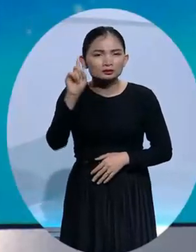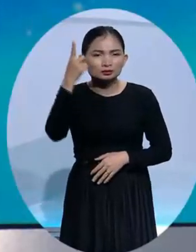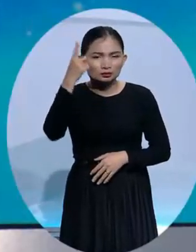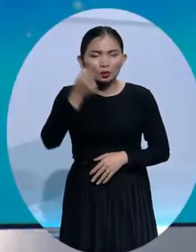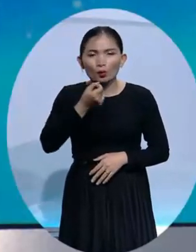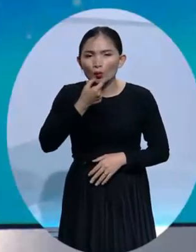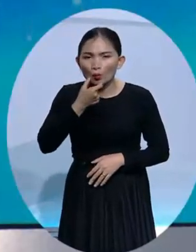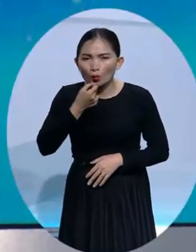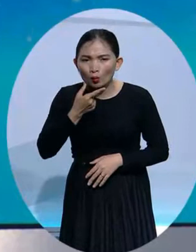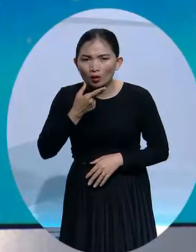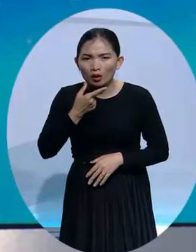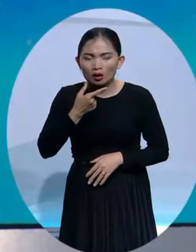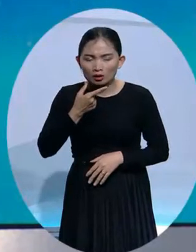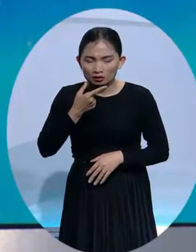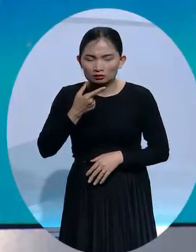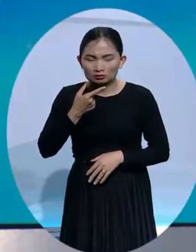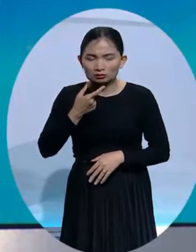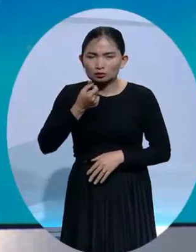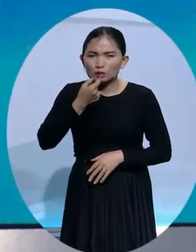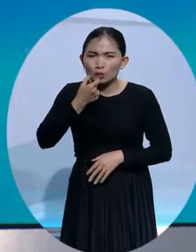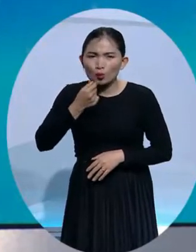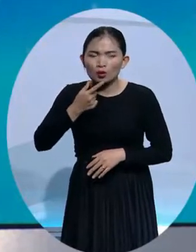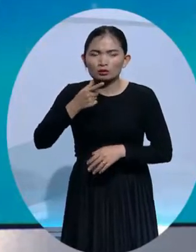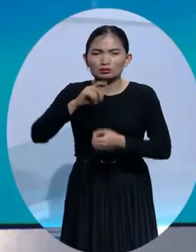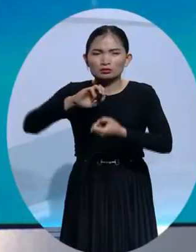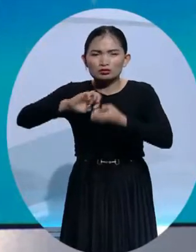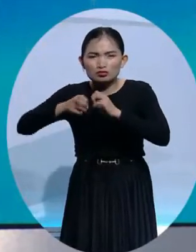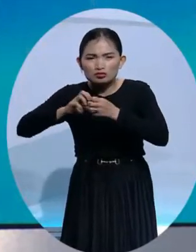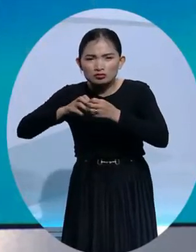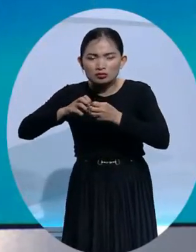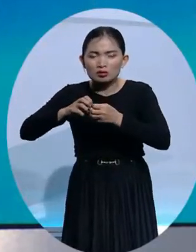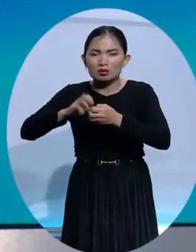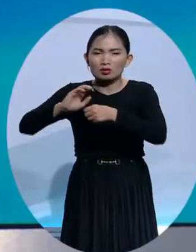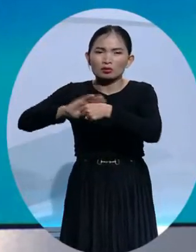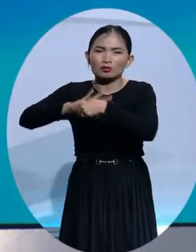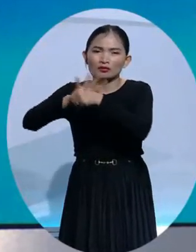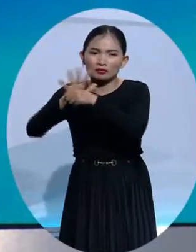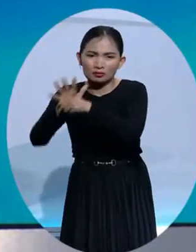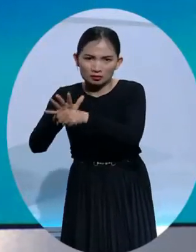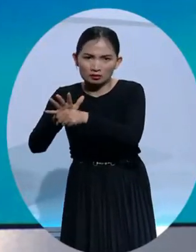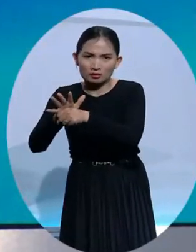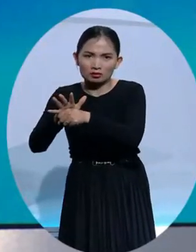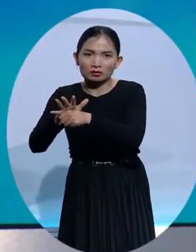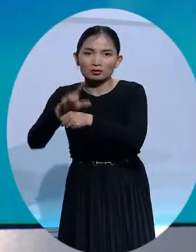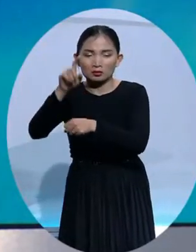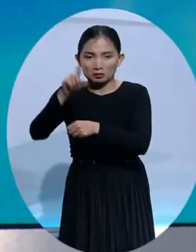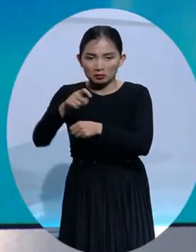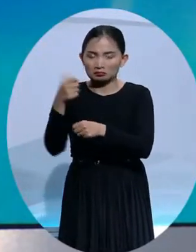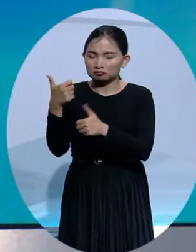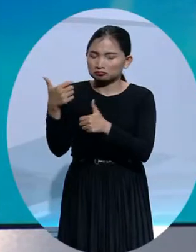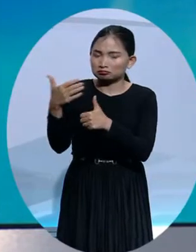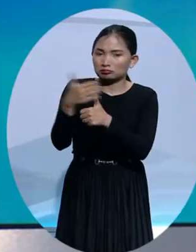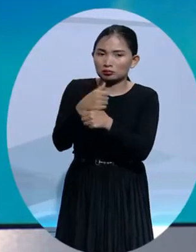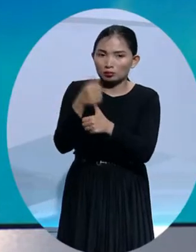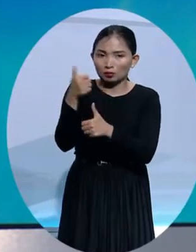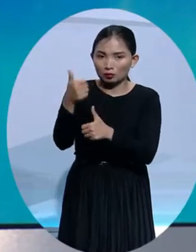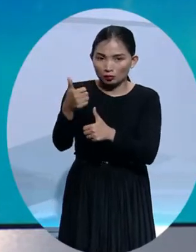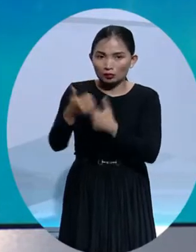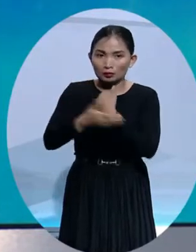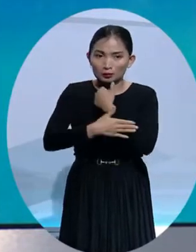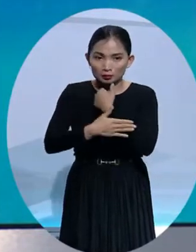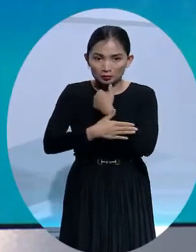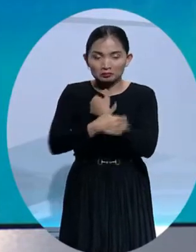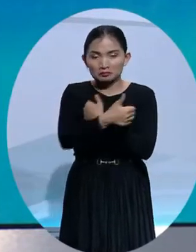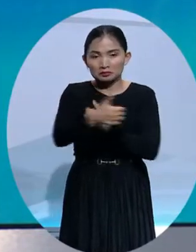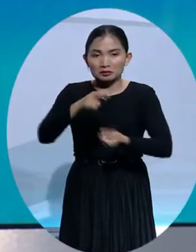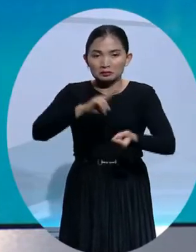chứng COVID-19 kéo dài do hãng công nghệ sinh học Mỹ Acela Health phát triển đã cho kết quả tương đối khả quan khi giúp một số bệnh nhân phục